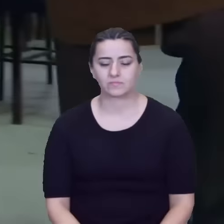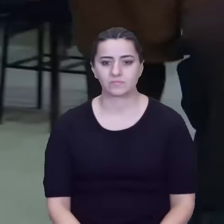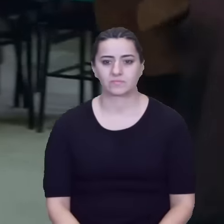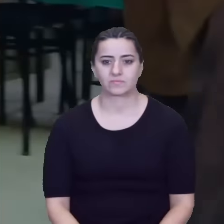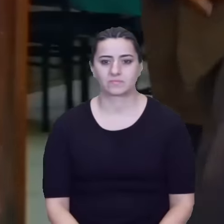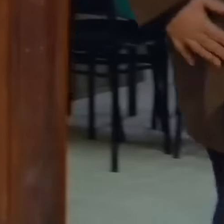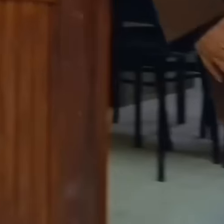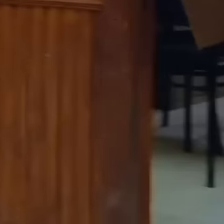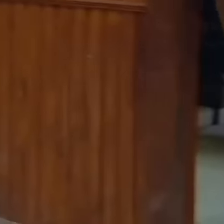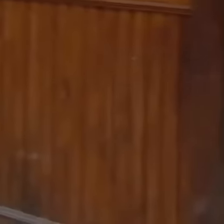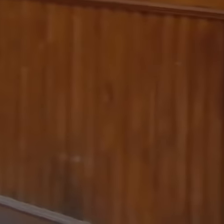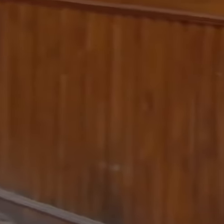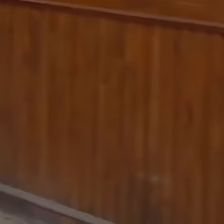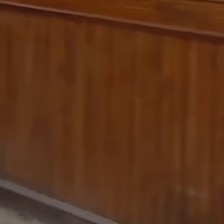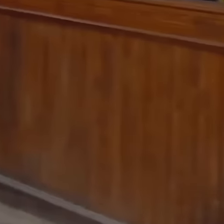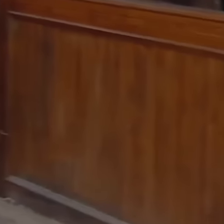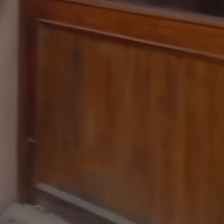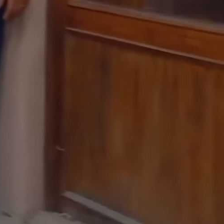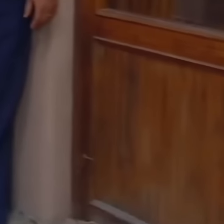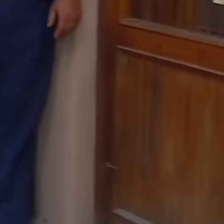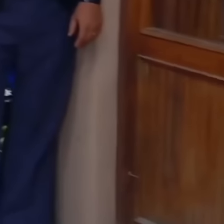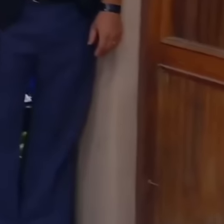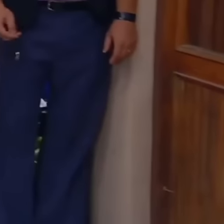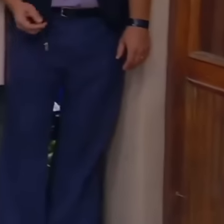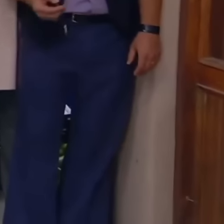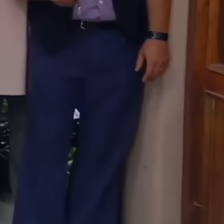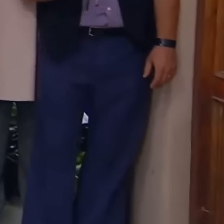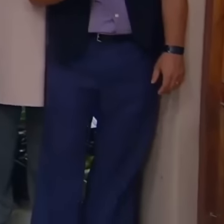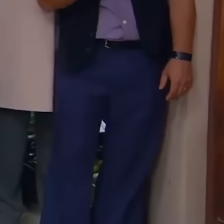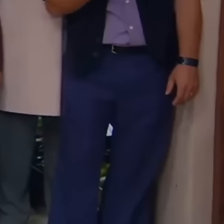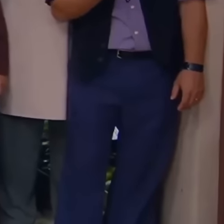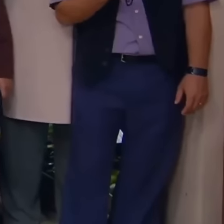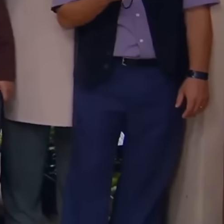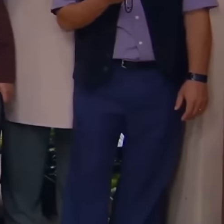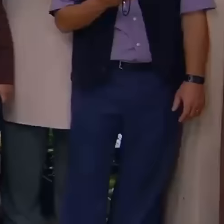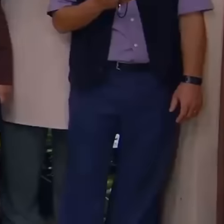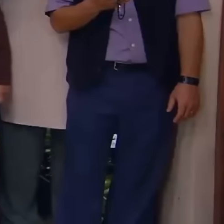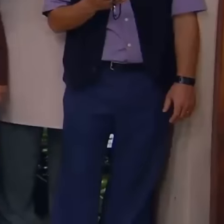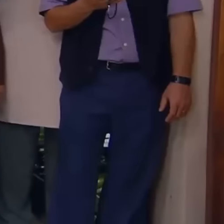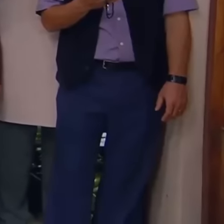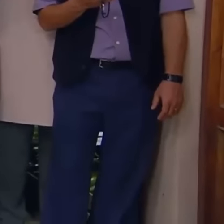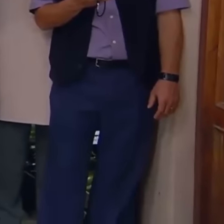Kahveden çıktı. Merakla izleyen bakışlar adamı görünce hayrete dönüştü. Bekir silahı beline takıyor.